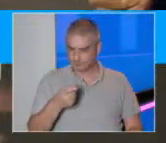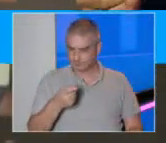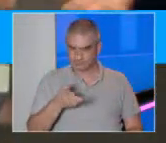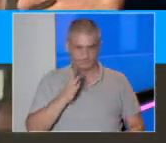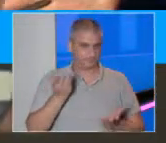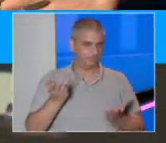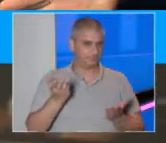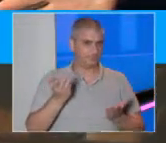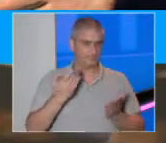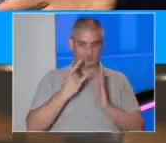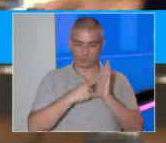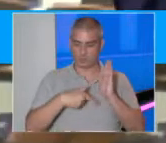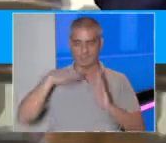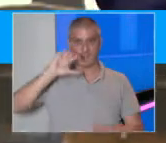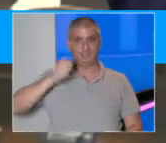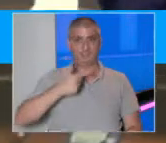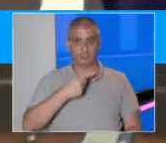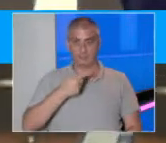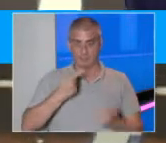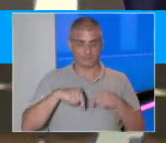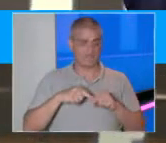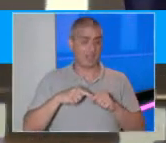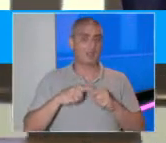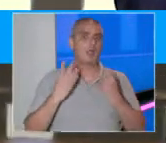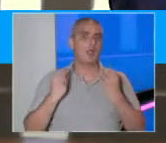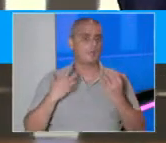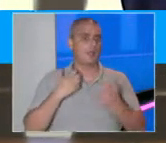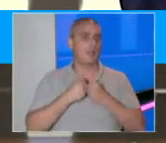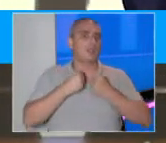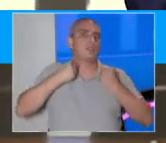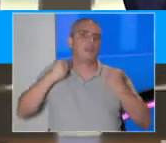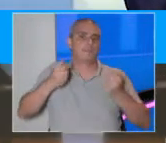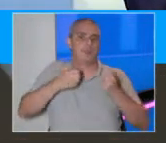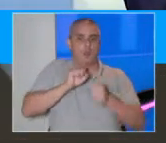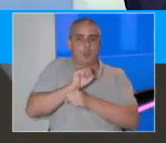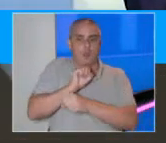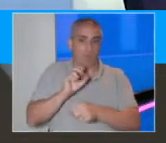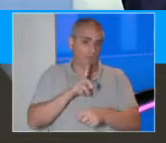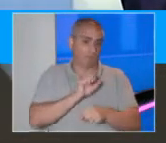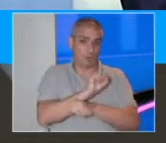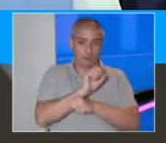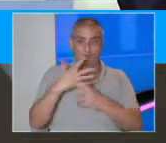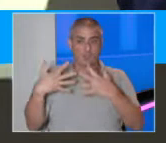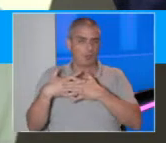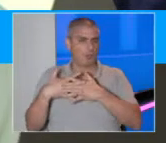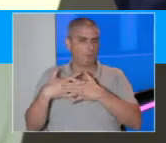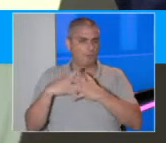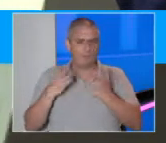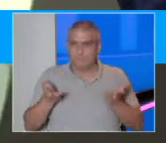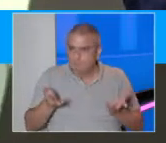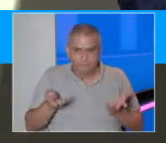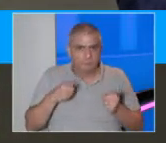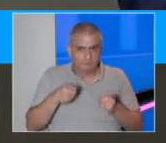הקריאה הזאת, החוק הזה עובר בקריאה ראשונה בוועדה, הרבה דרמה בעיקר בין האופוזיציה לקואליציה.